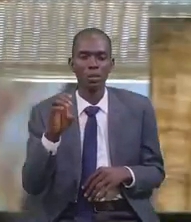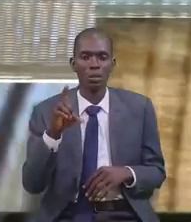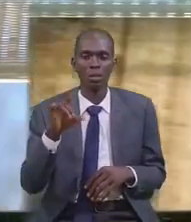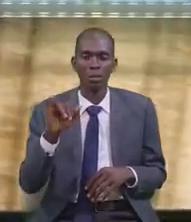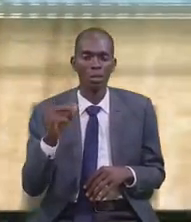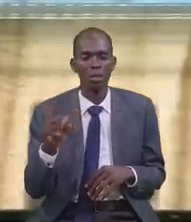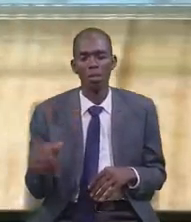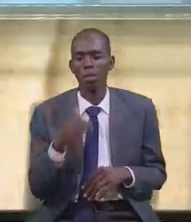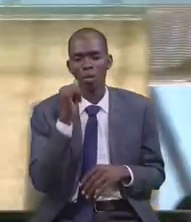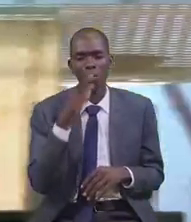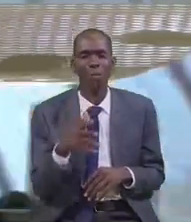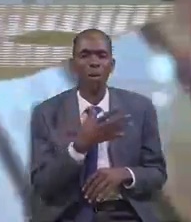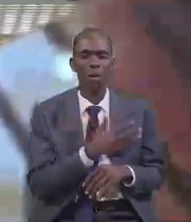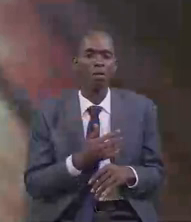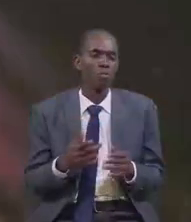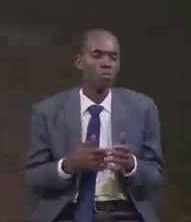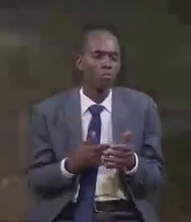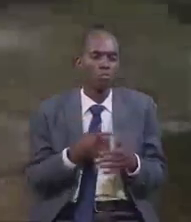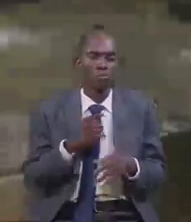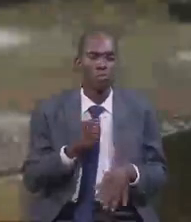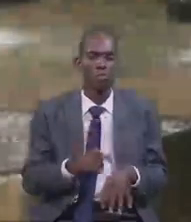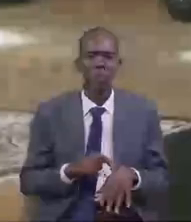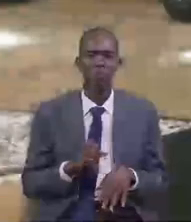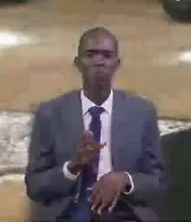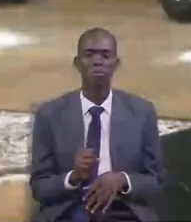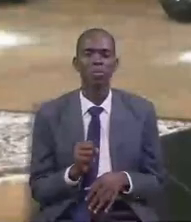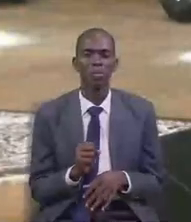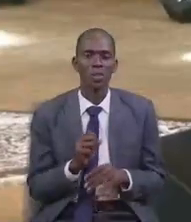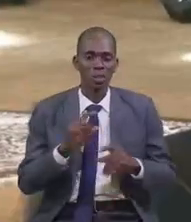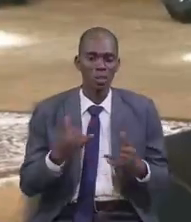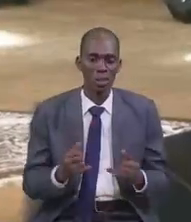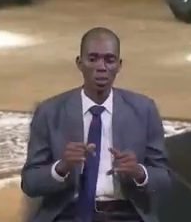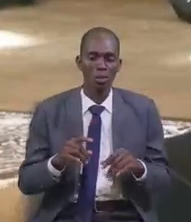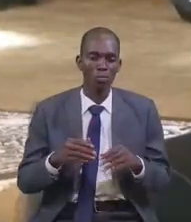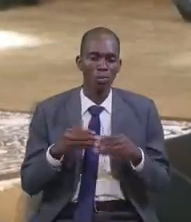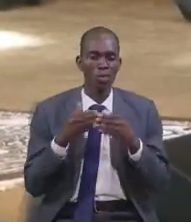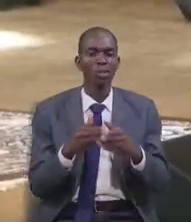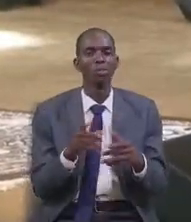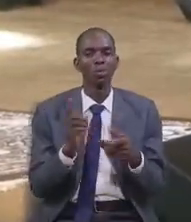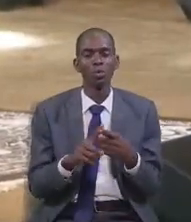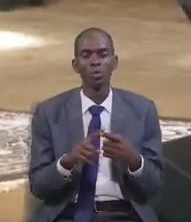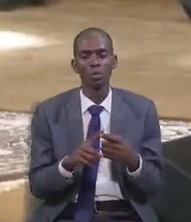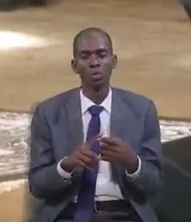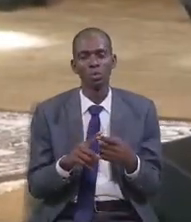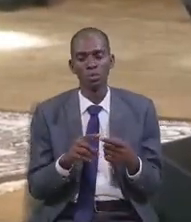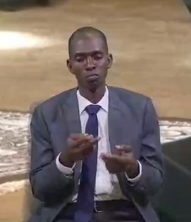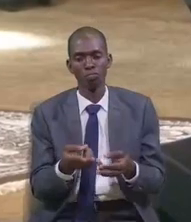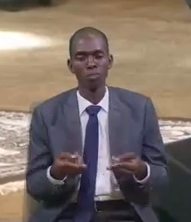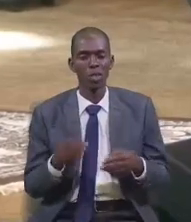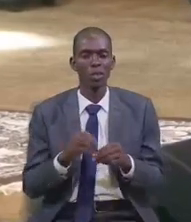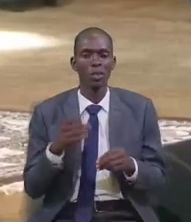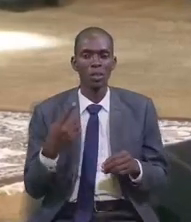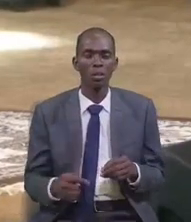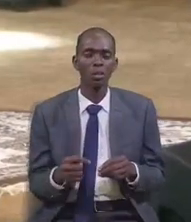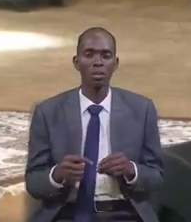orientation. Quand il a la Bible, il donne ça à Delila. Mais si tu vas être un véritable Nazaréen, un